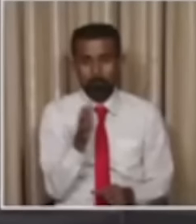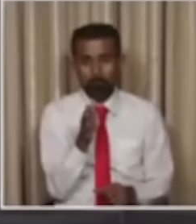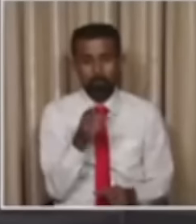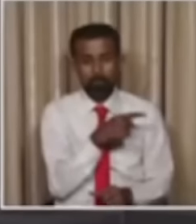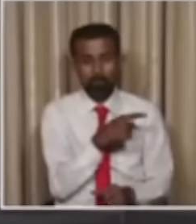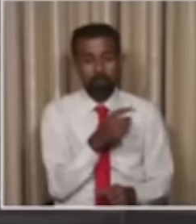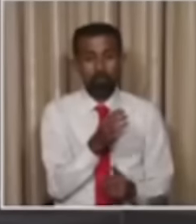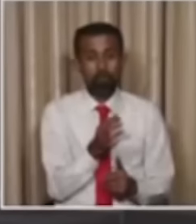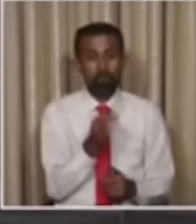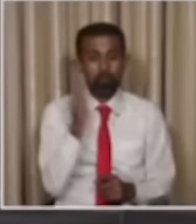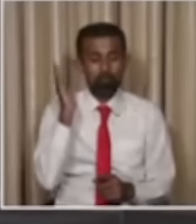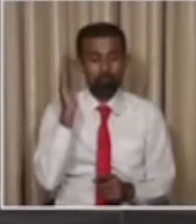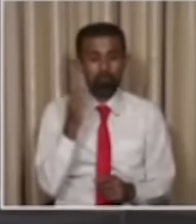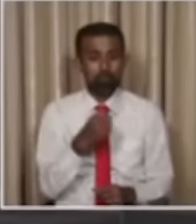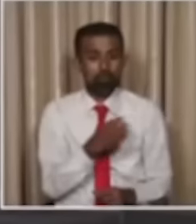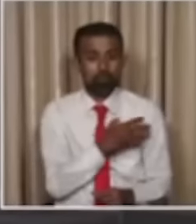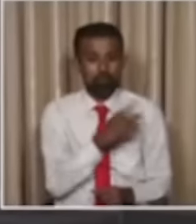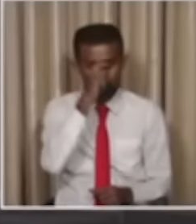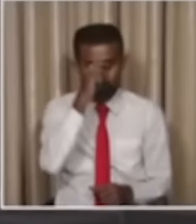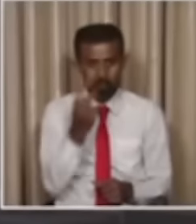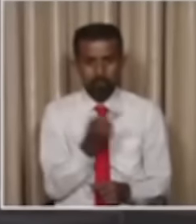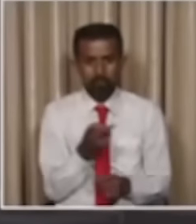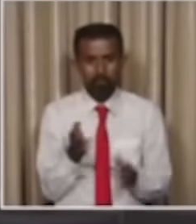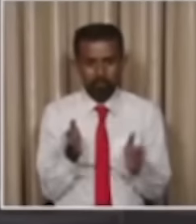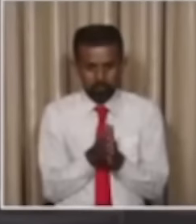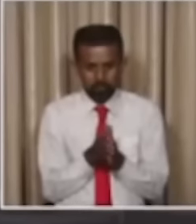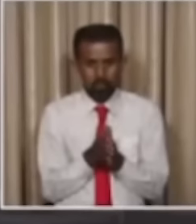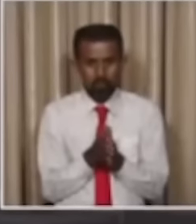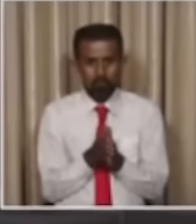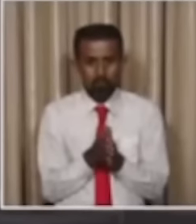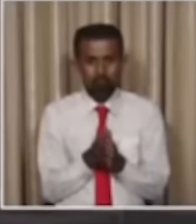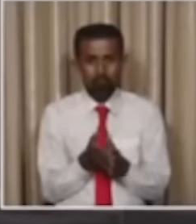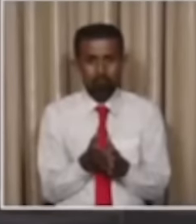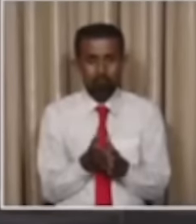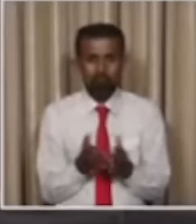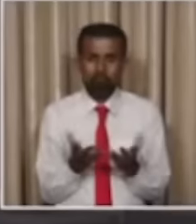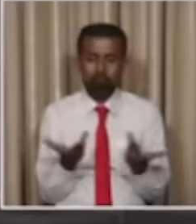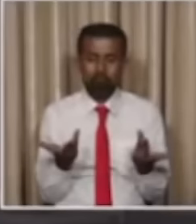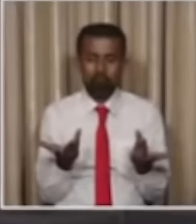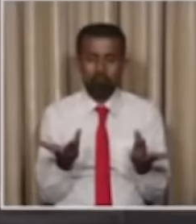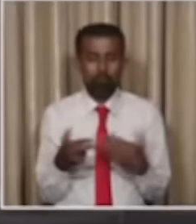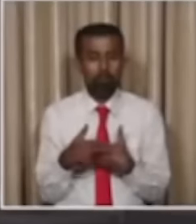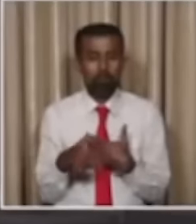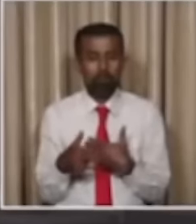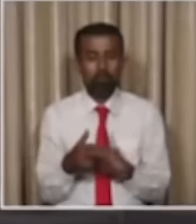ගෝඨාභය ජනාධිපතිතුමා එක්ක එකඟ වෙලා හිටියද මේ දෙයට? නැත්තම් මොකද්ද හේතුව?